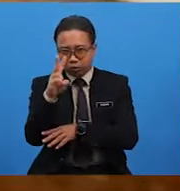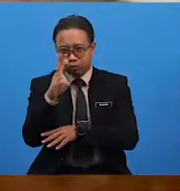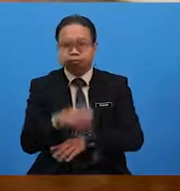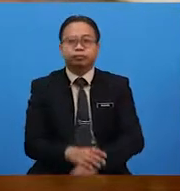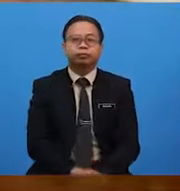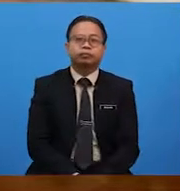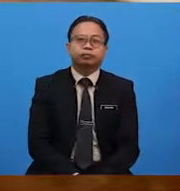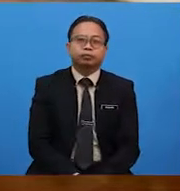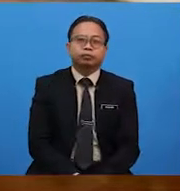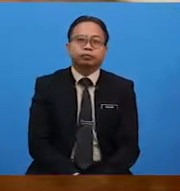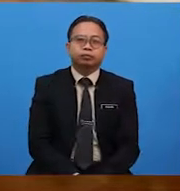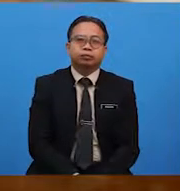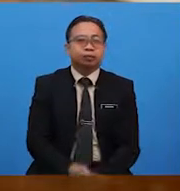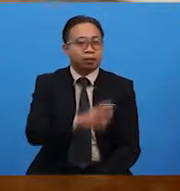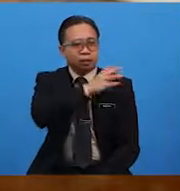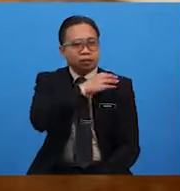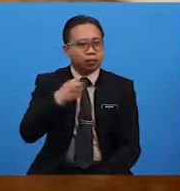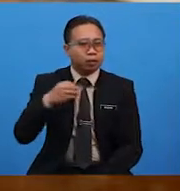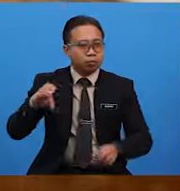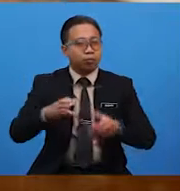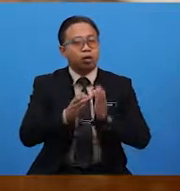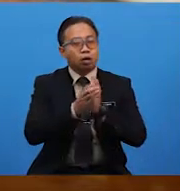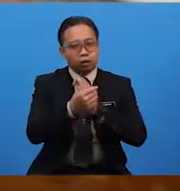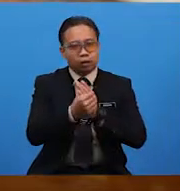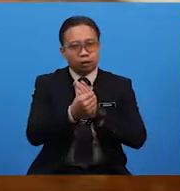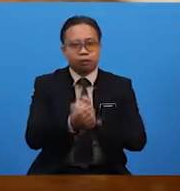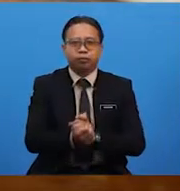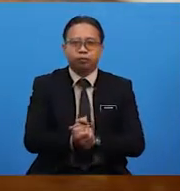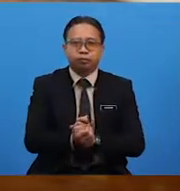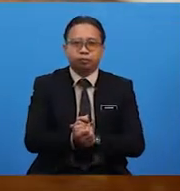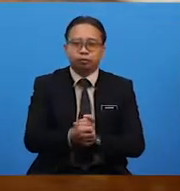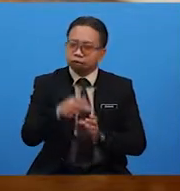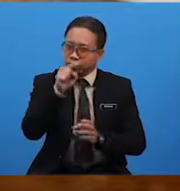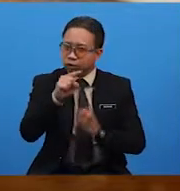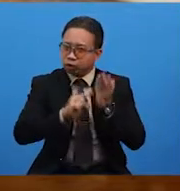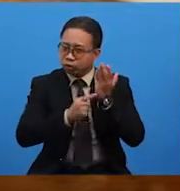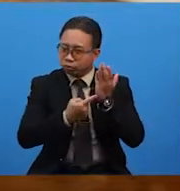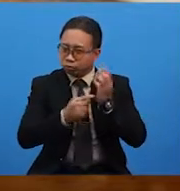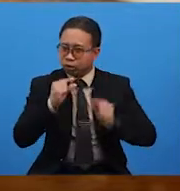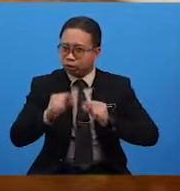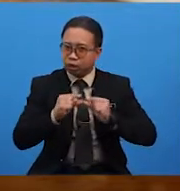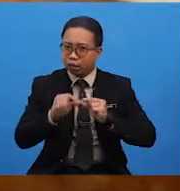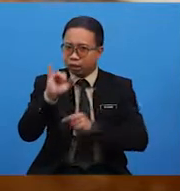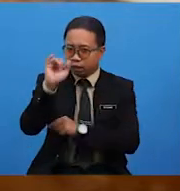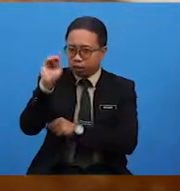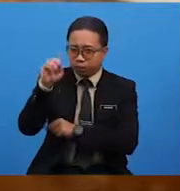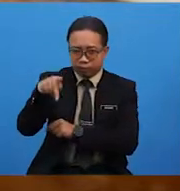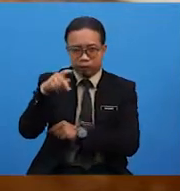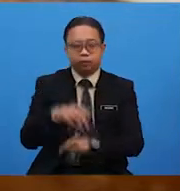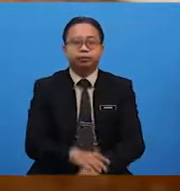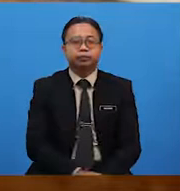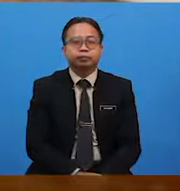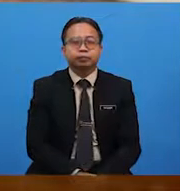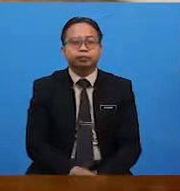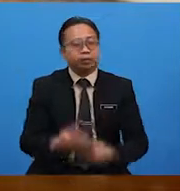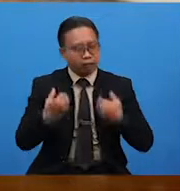pelajar rezeki dikit ini dan dihasilkan oleh Claude Monet merupakan titik permulaan gerakan impressionism head